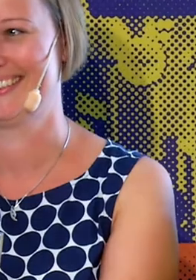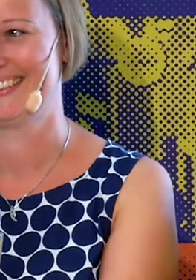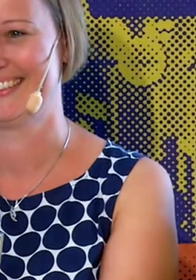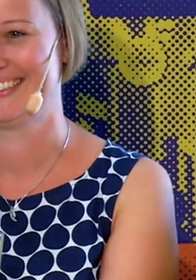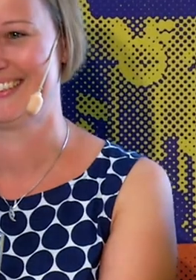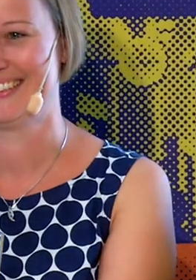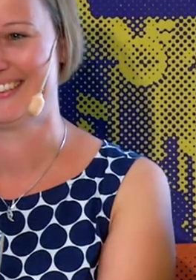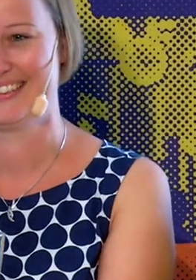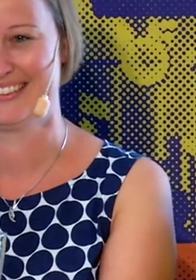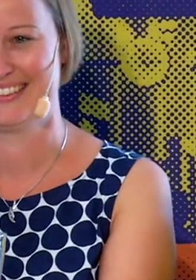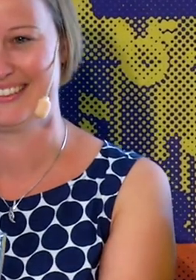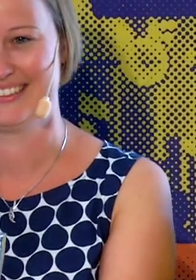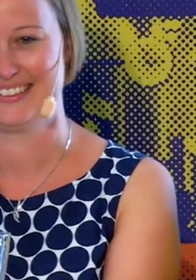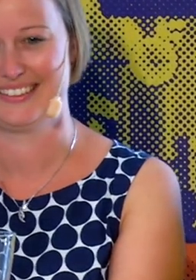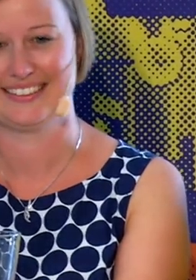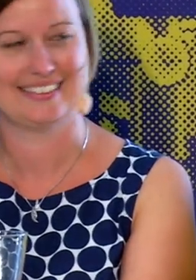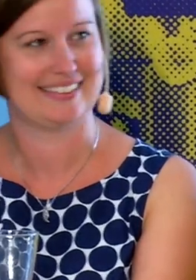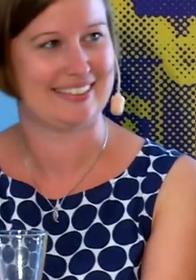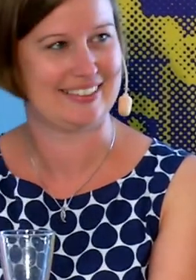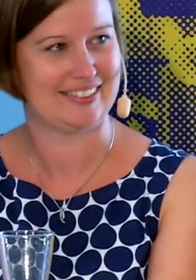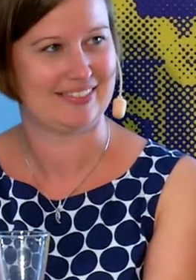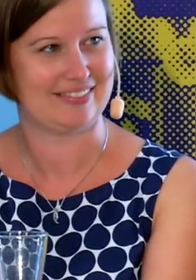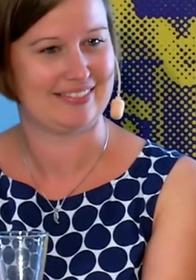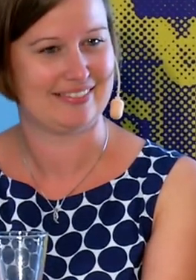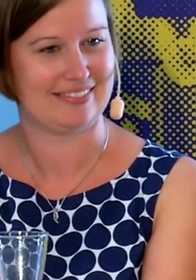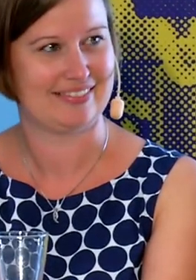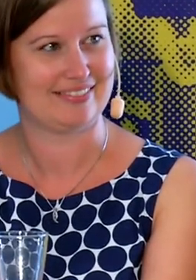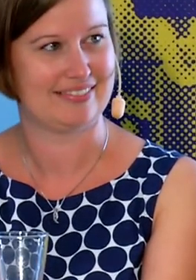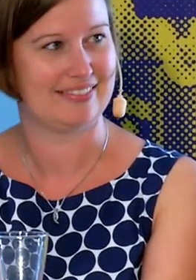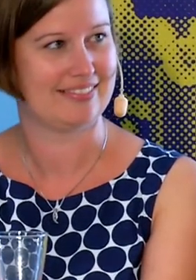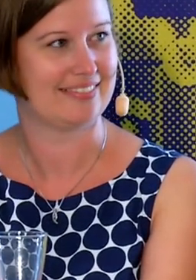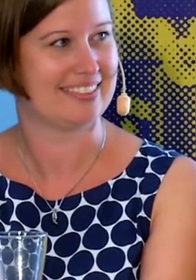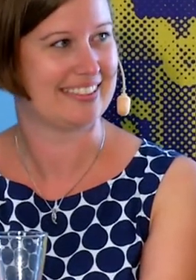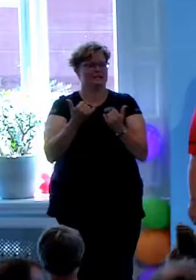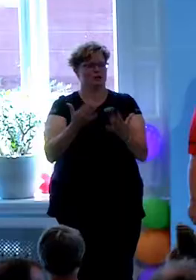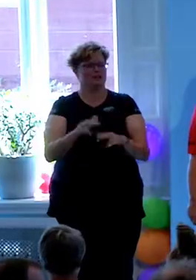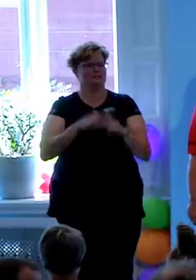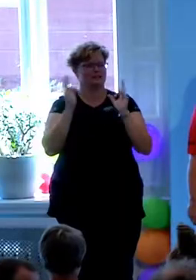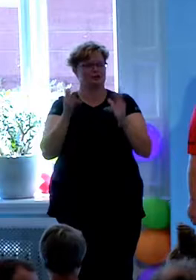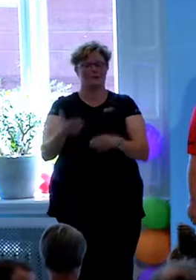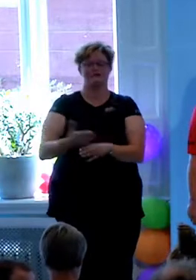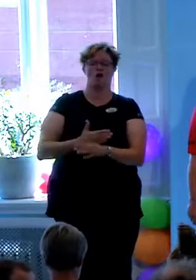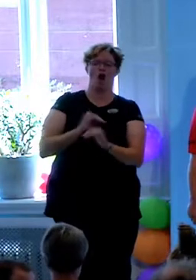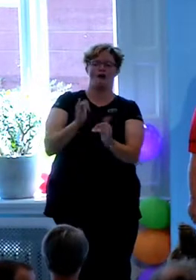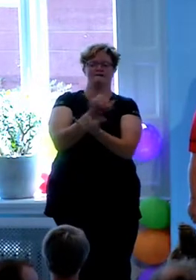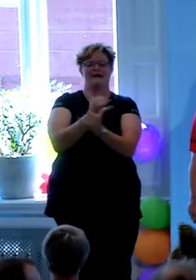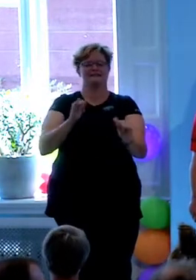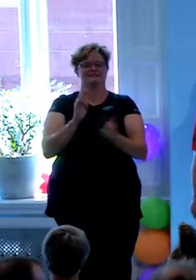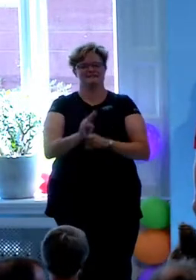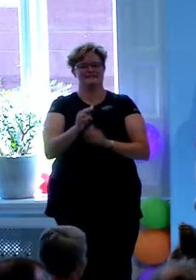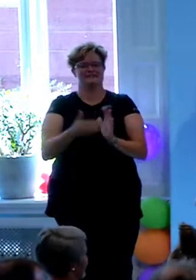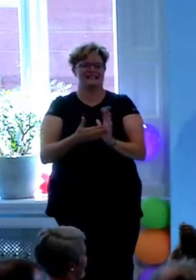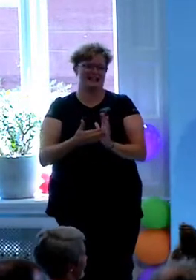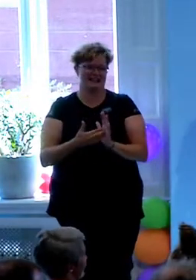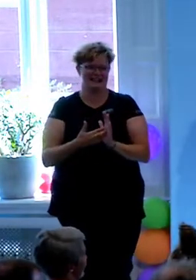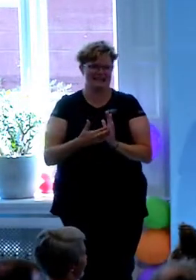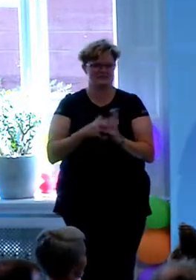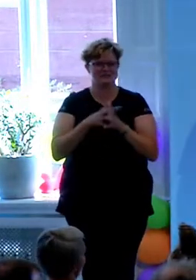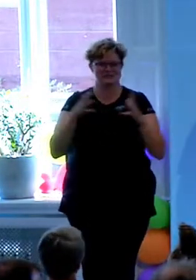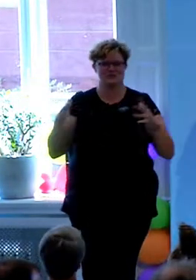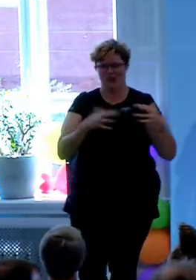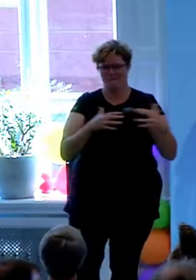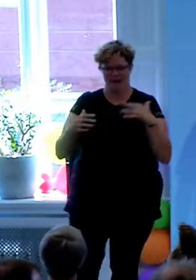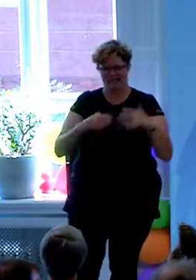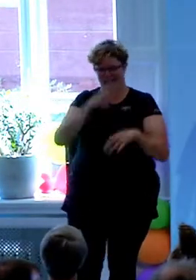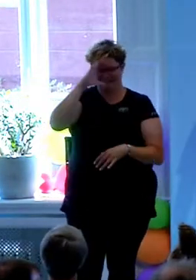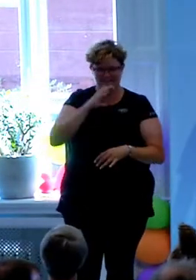ändå om idrott och om fotboll. Då hade vi 3 pers i publiken. Men idag känns det ju som rena förfesten inför det stora som